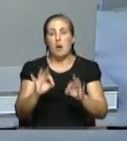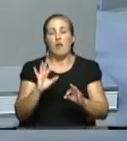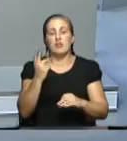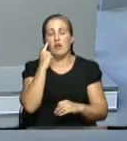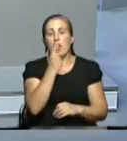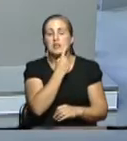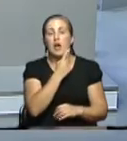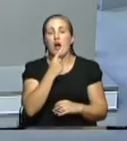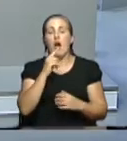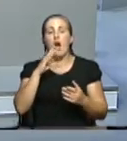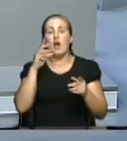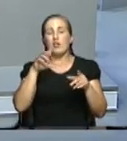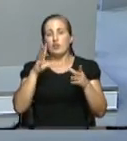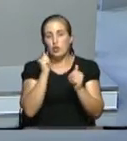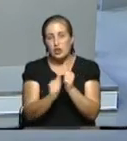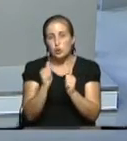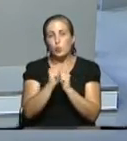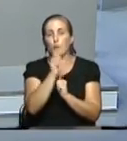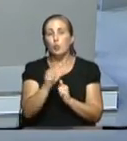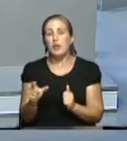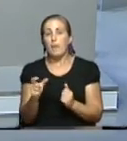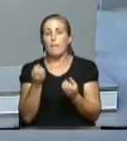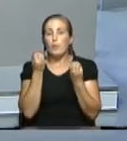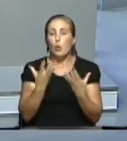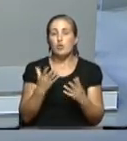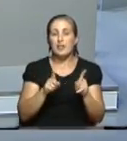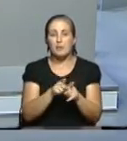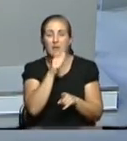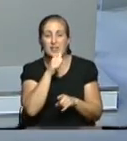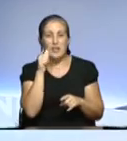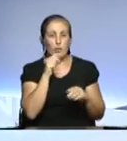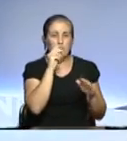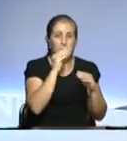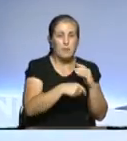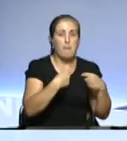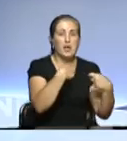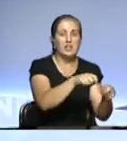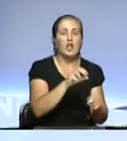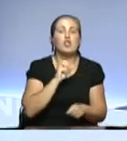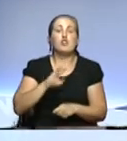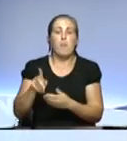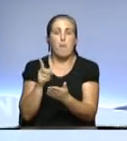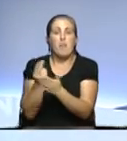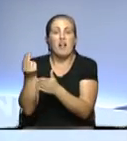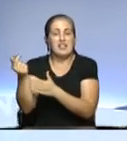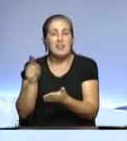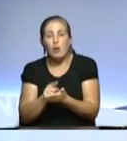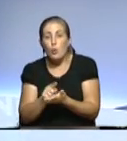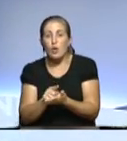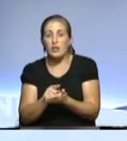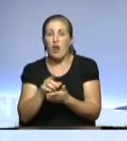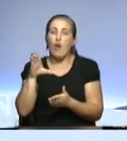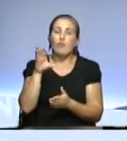все-таки зачастую людям проще где-то в тихую продать свою продукцию нежели платить налоги да и все все